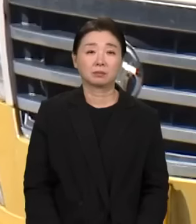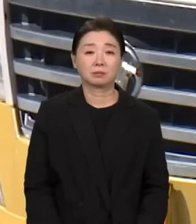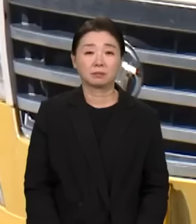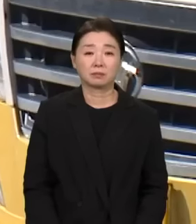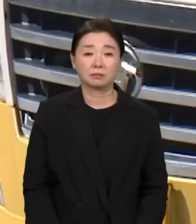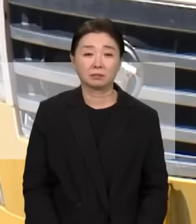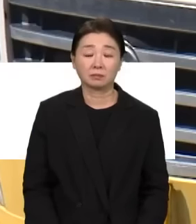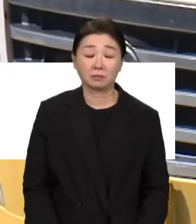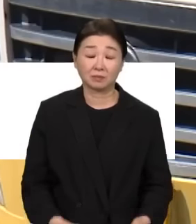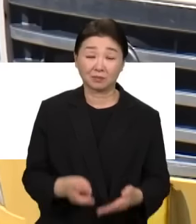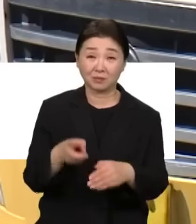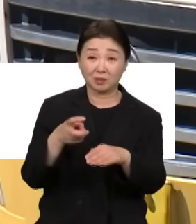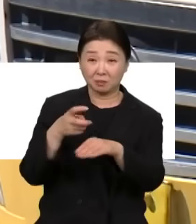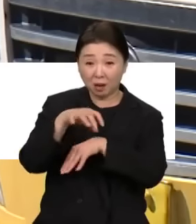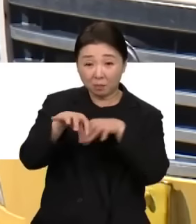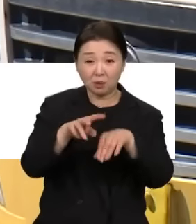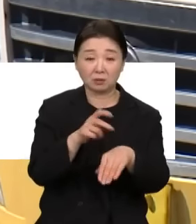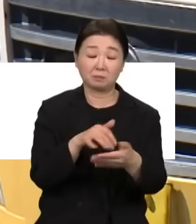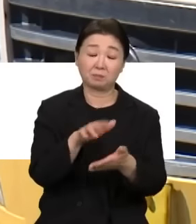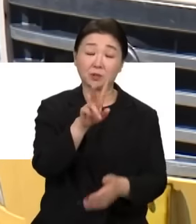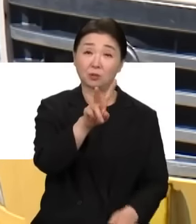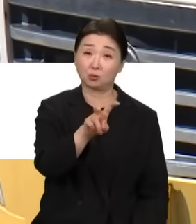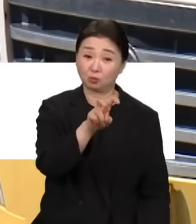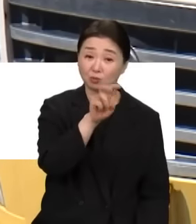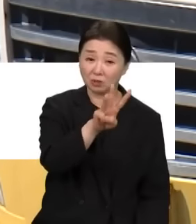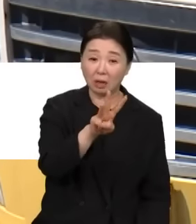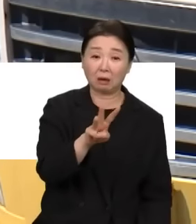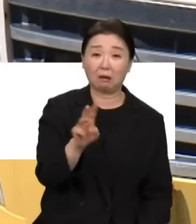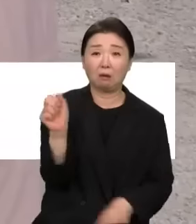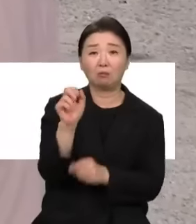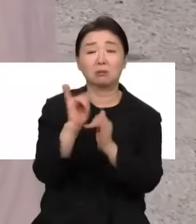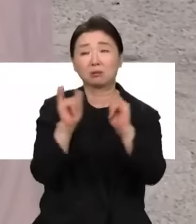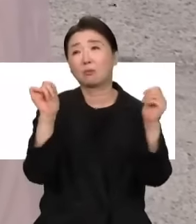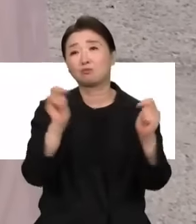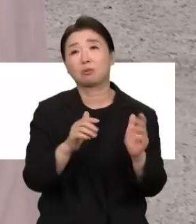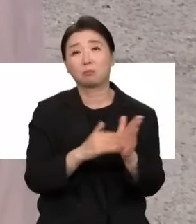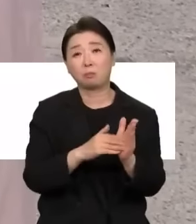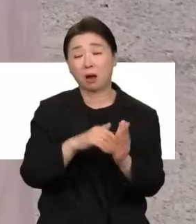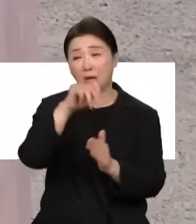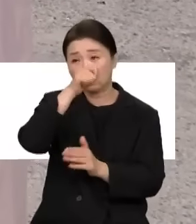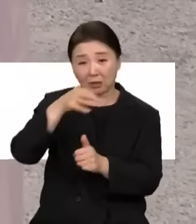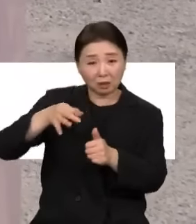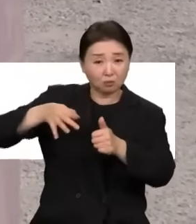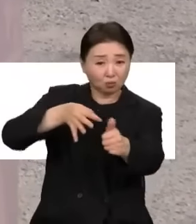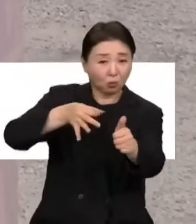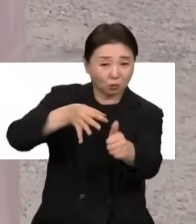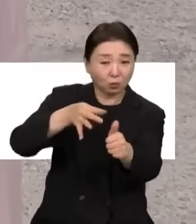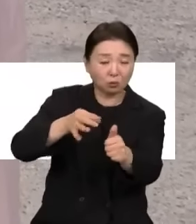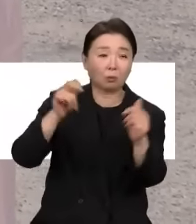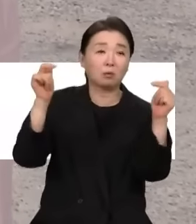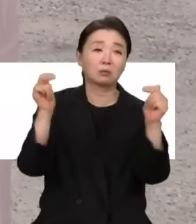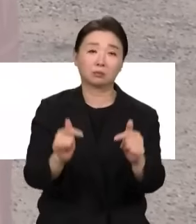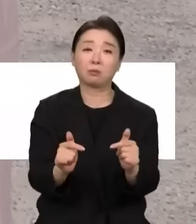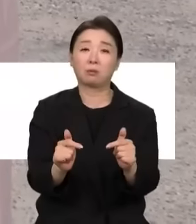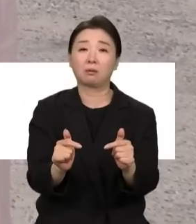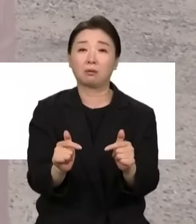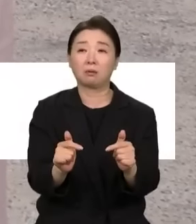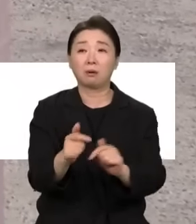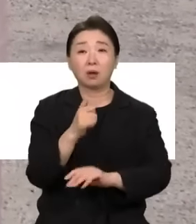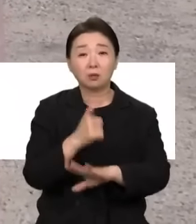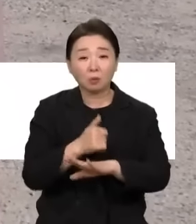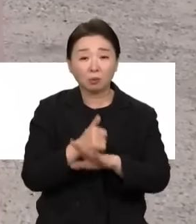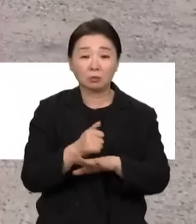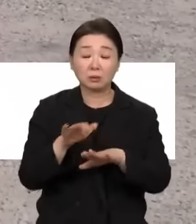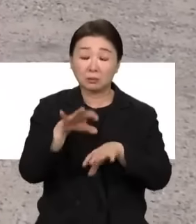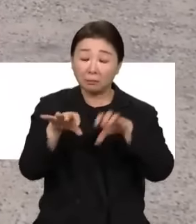총 23대가 있는데 승무원도 많이 줄고 보조금 같은 것도 많이 이제 예산이 삭감이 되다 보니까 지금 한